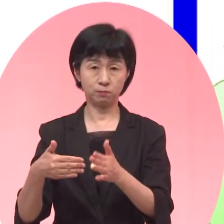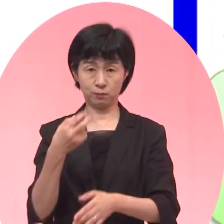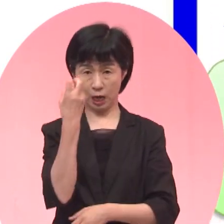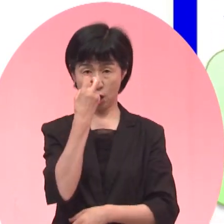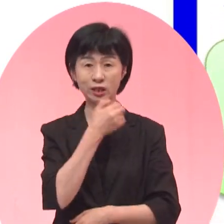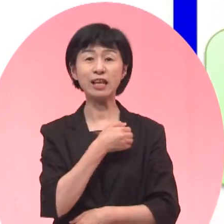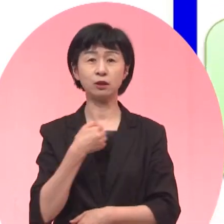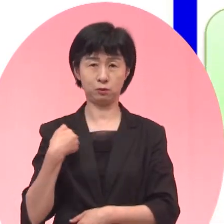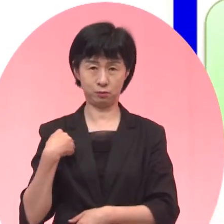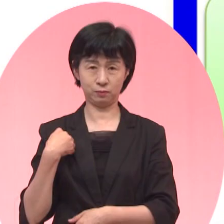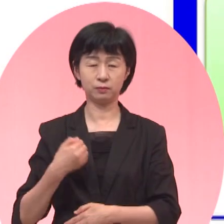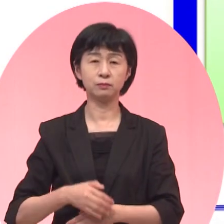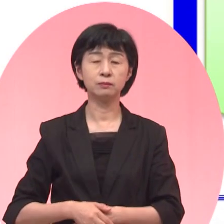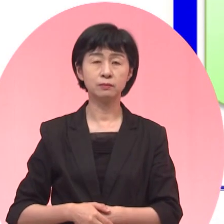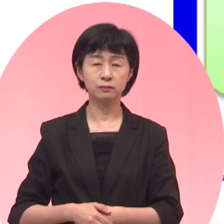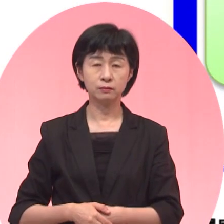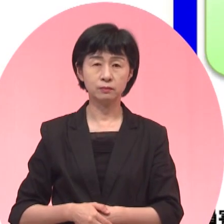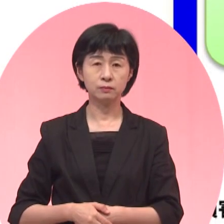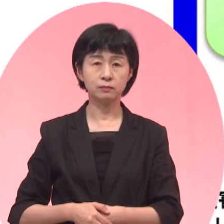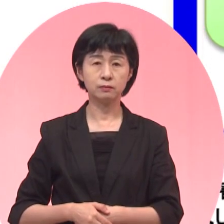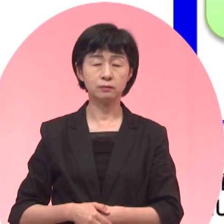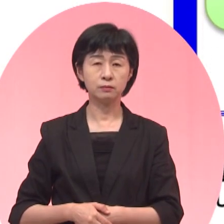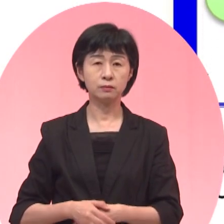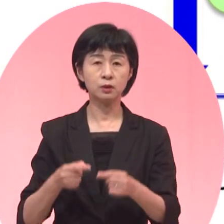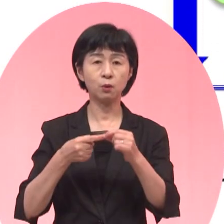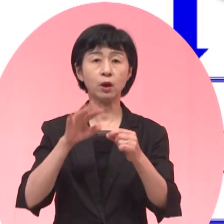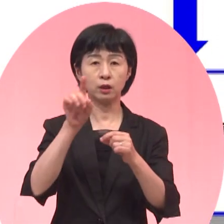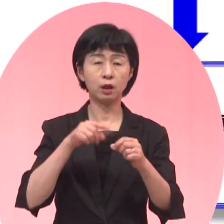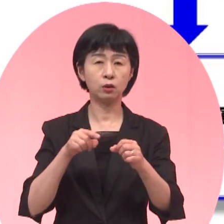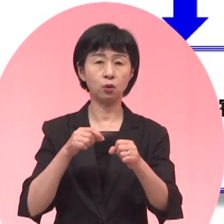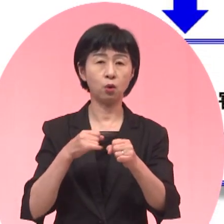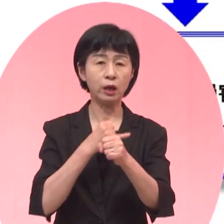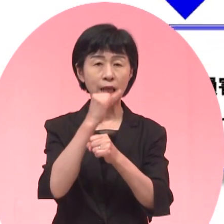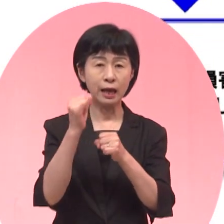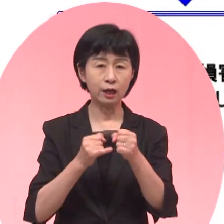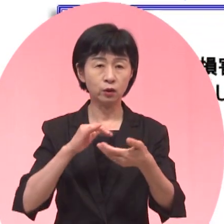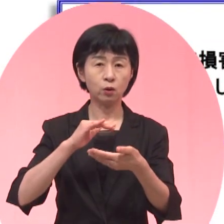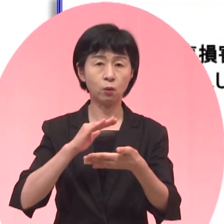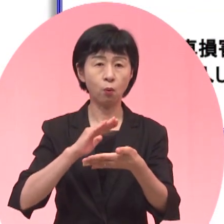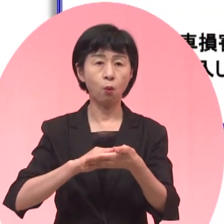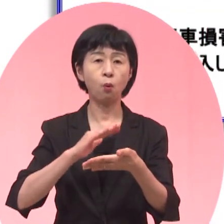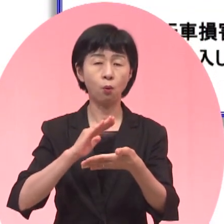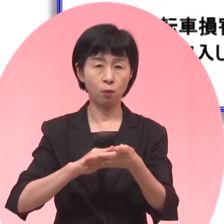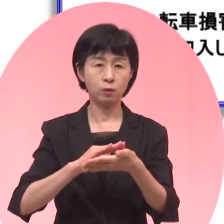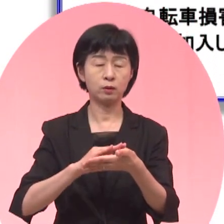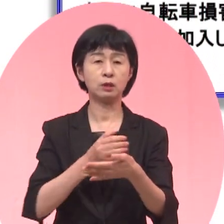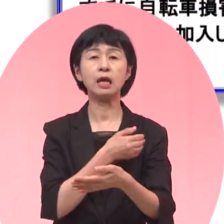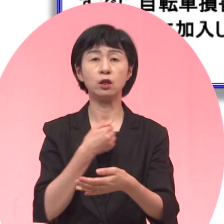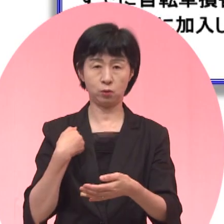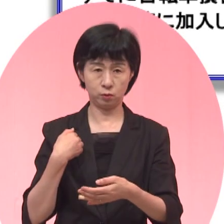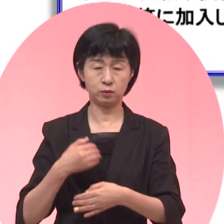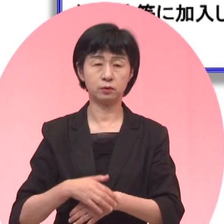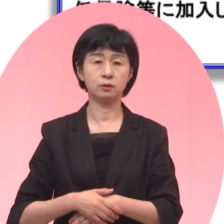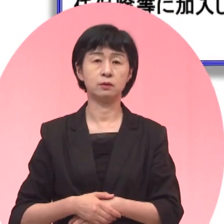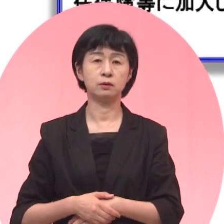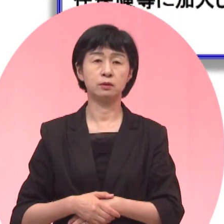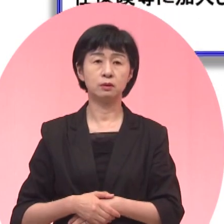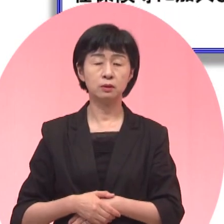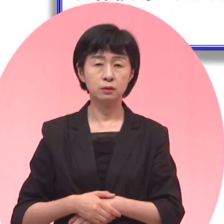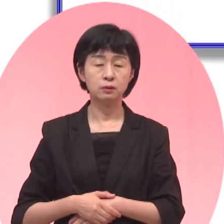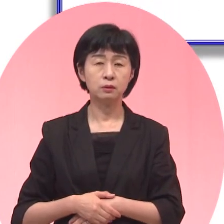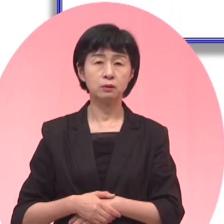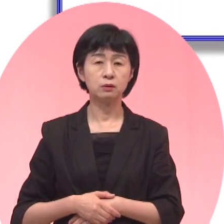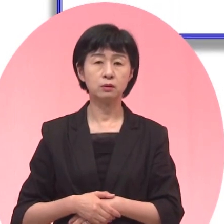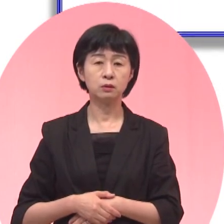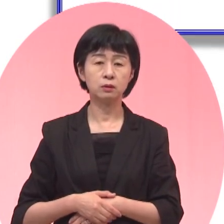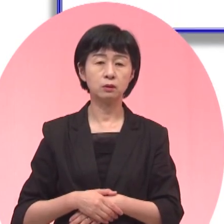が確認できます。山形県のホームページからダウンロードできますので、新た